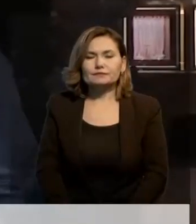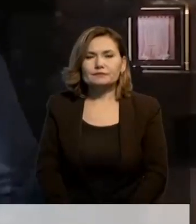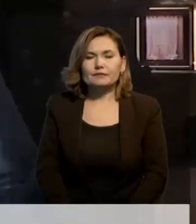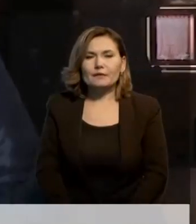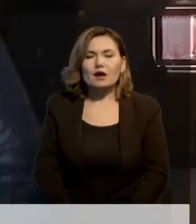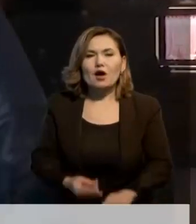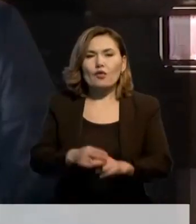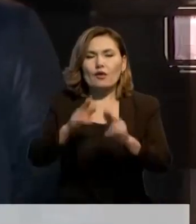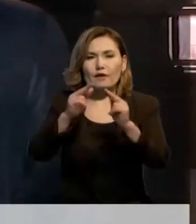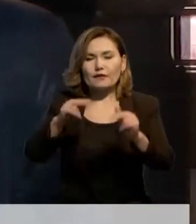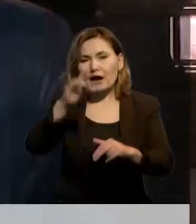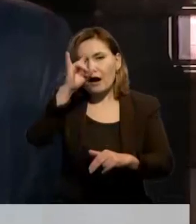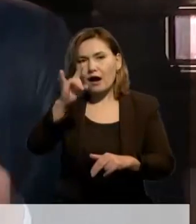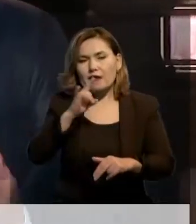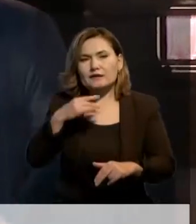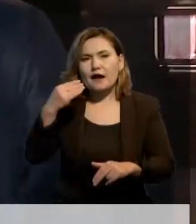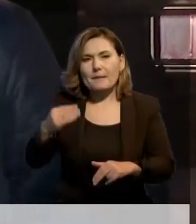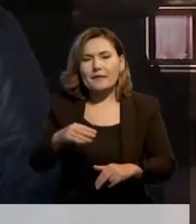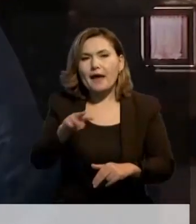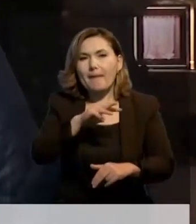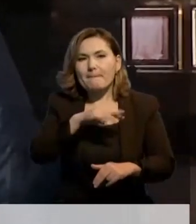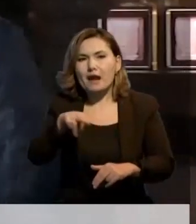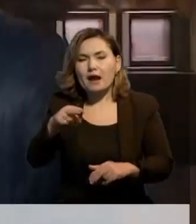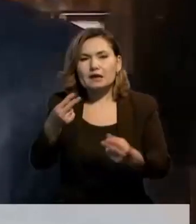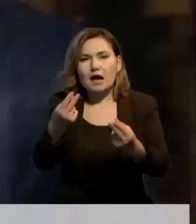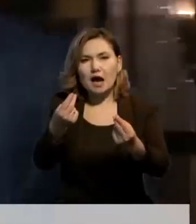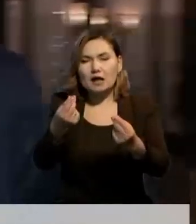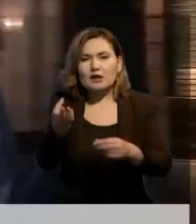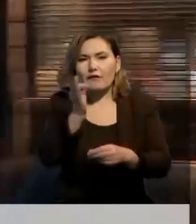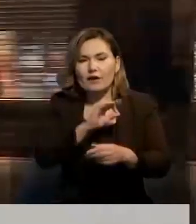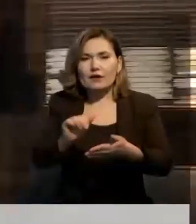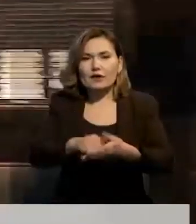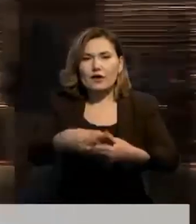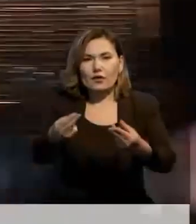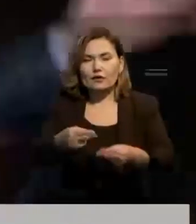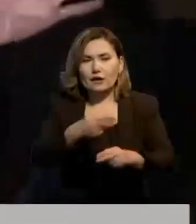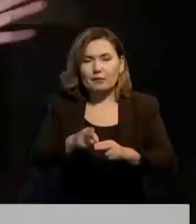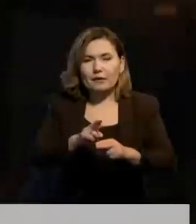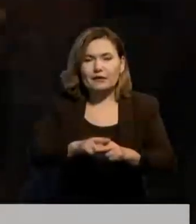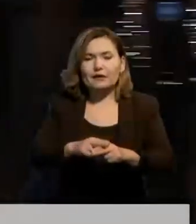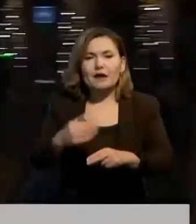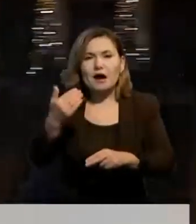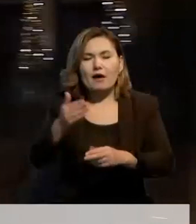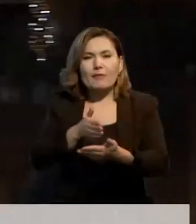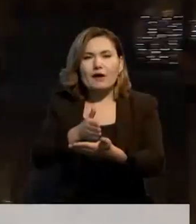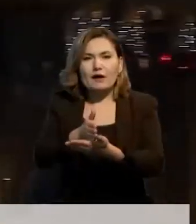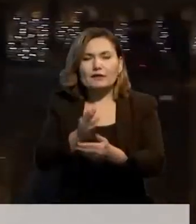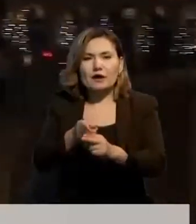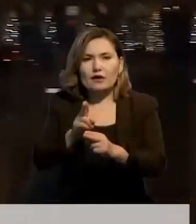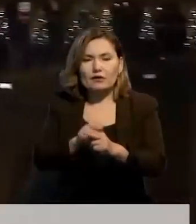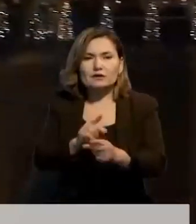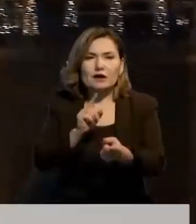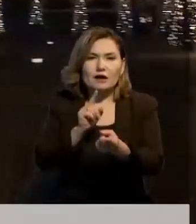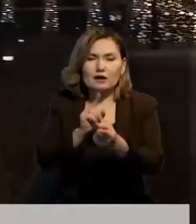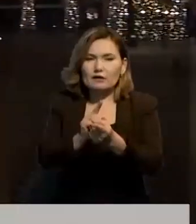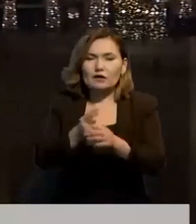Мына сарайда қазақ пен француз миллиардтардың келісіміне қол қойды. Осы жерден шыққанда алдымыздан толған айдың бейнесін